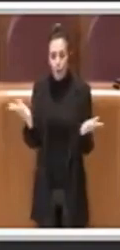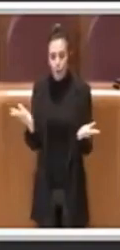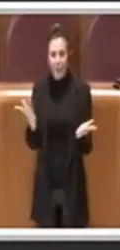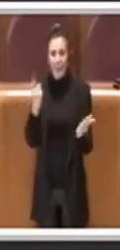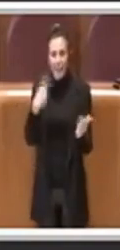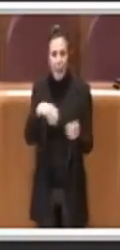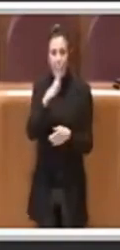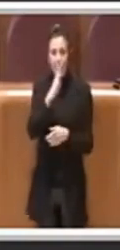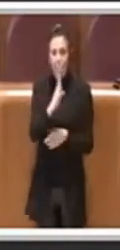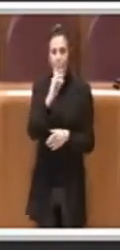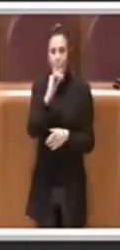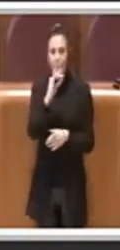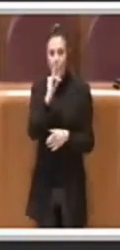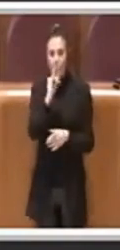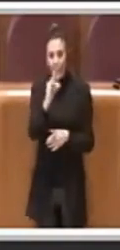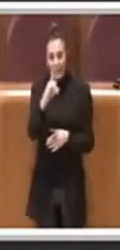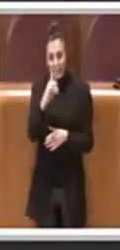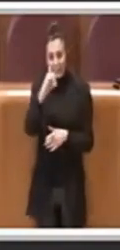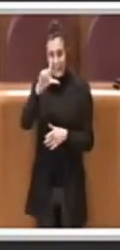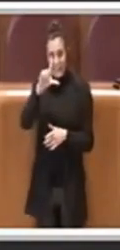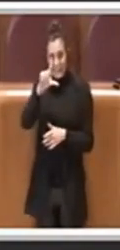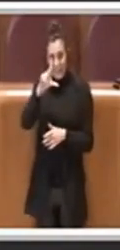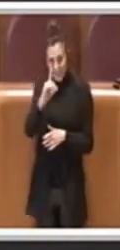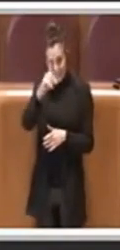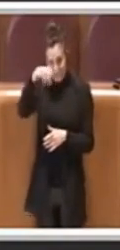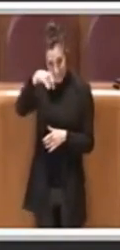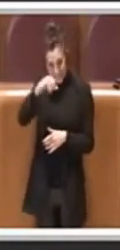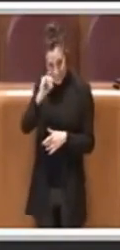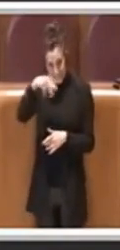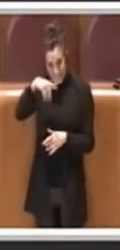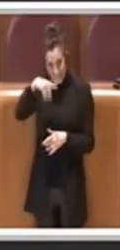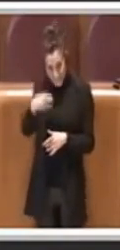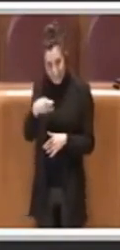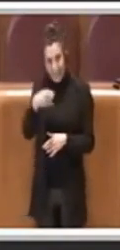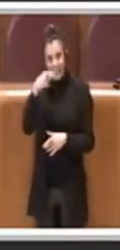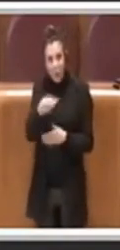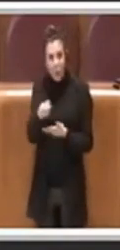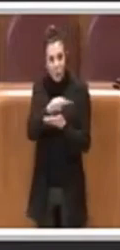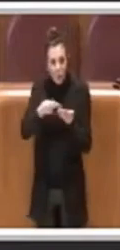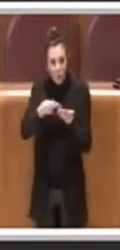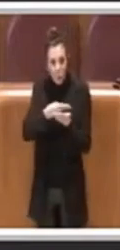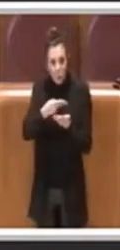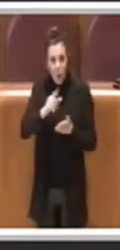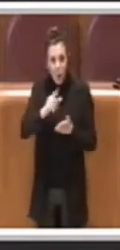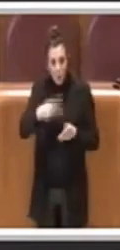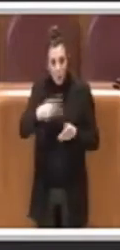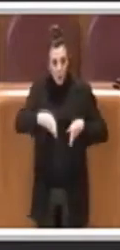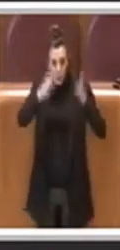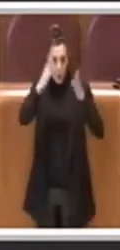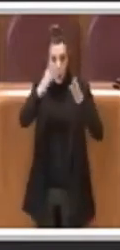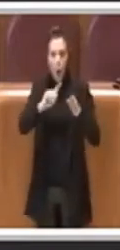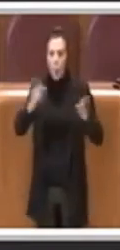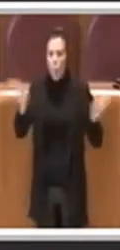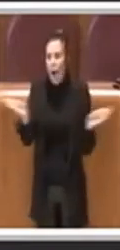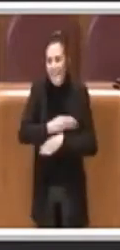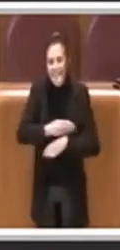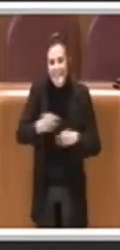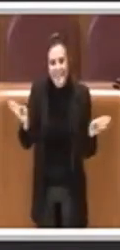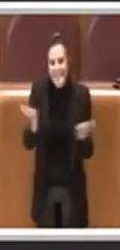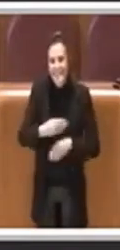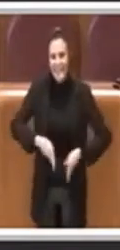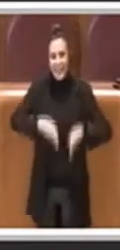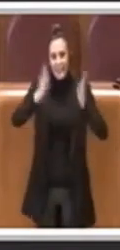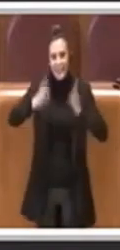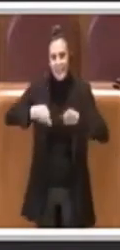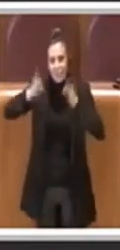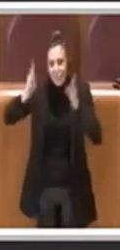building che significa edificio in realtà con questo approccio si possono progettare le in tutte le infrastrutture e va